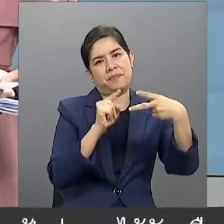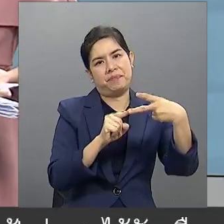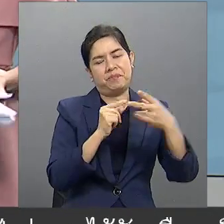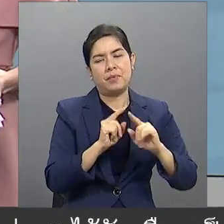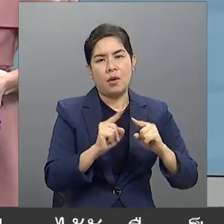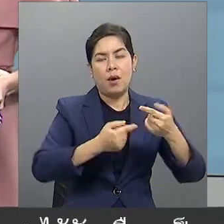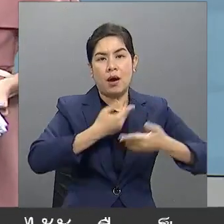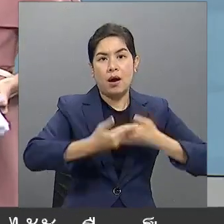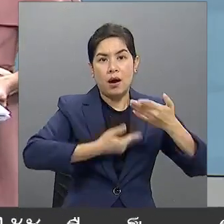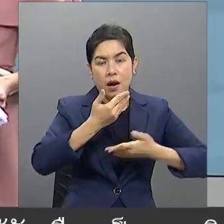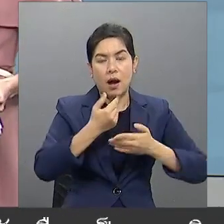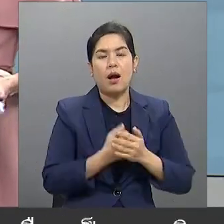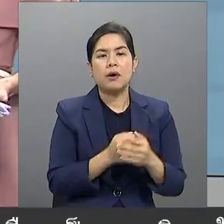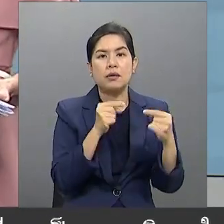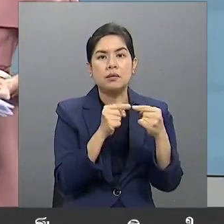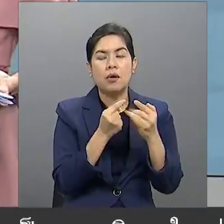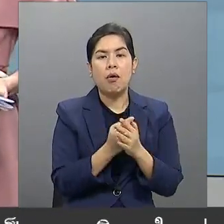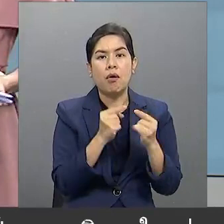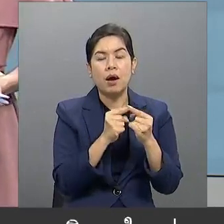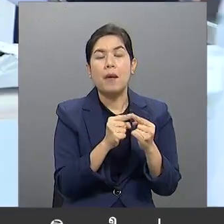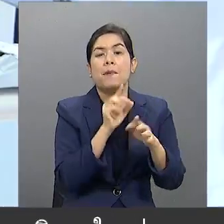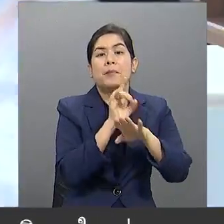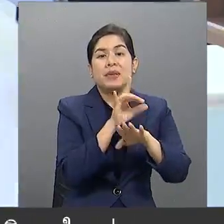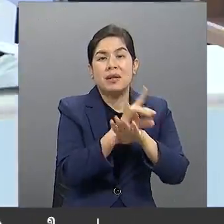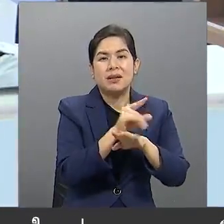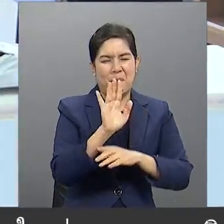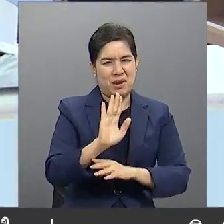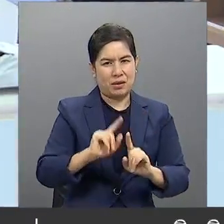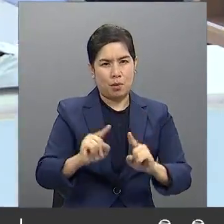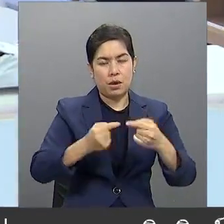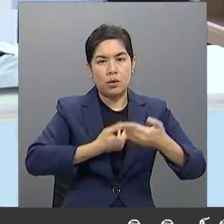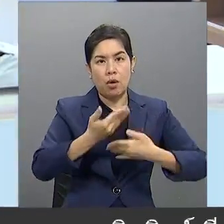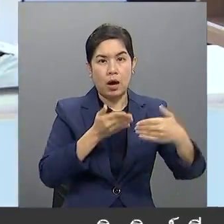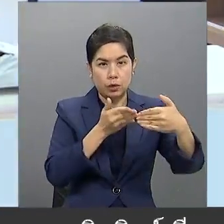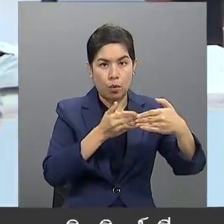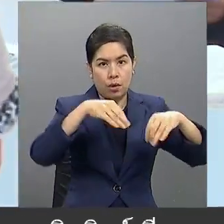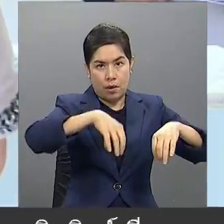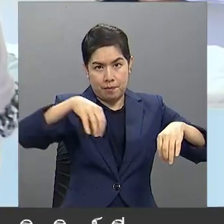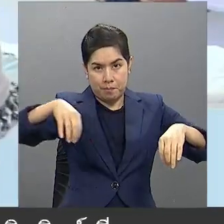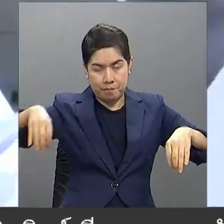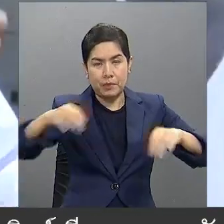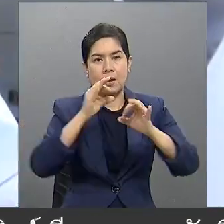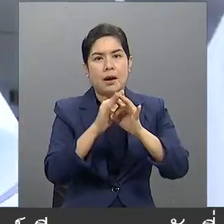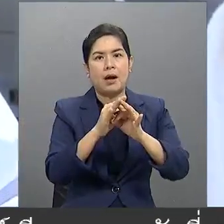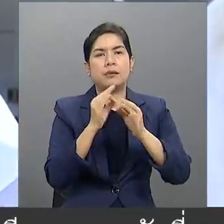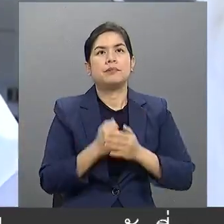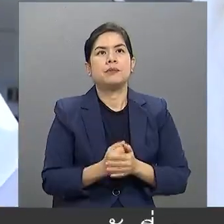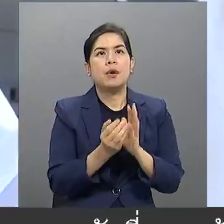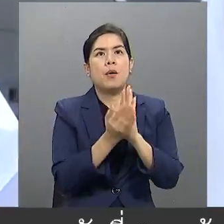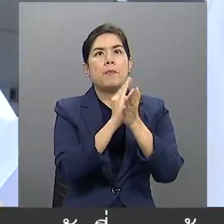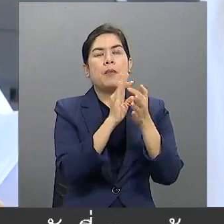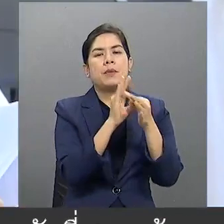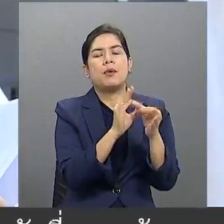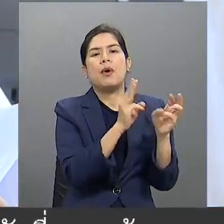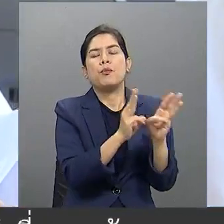แล้วนะคะจะเป็นการขายผ่าน 4ธนาคารแทนนะคะการกับวิธีการจองซื้อพันธบัตรออมทรัพย์ที่